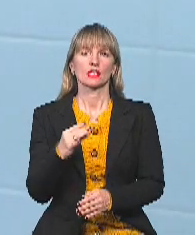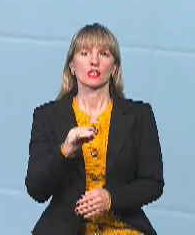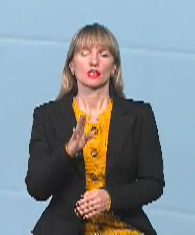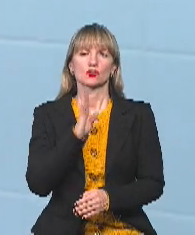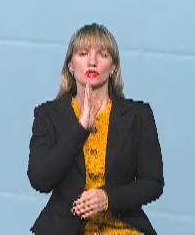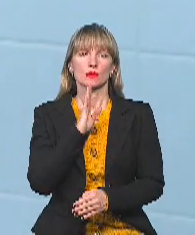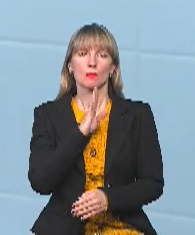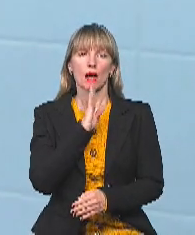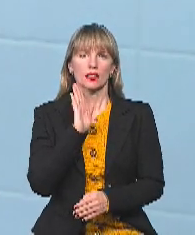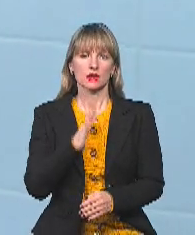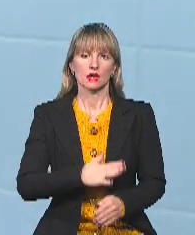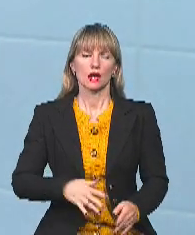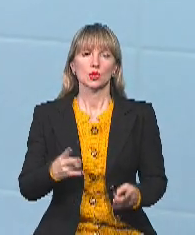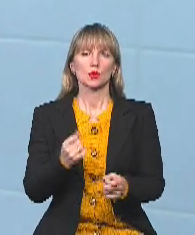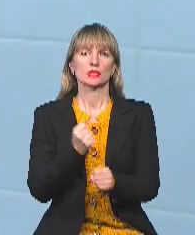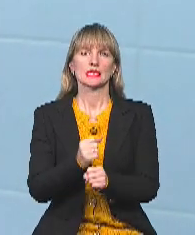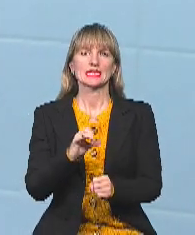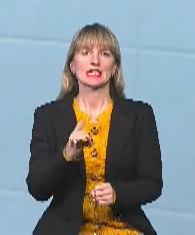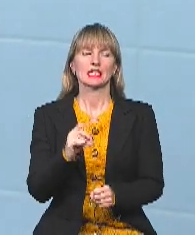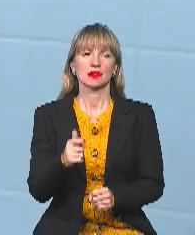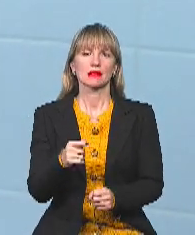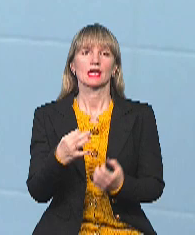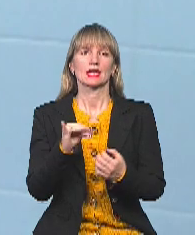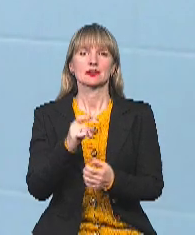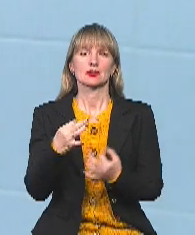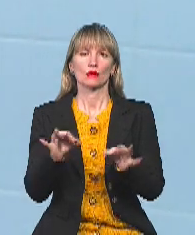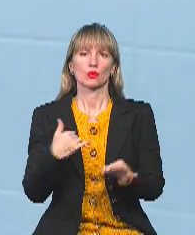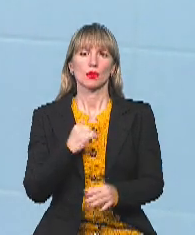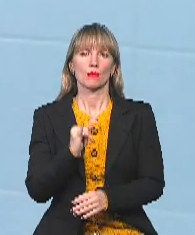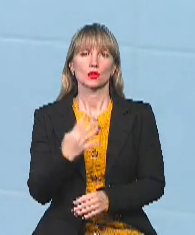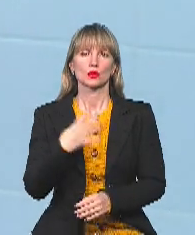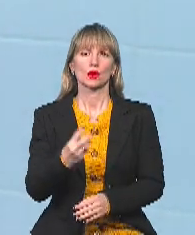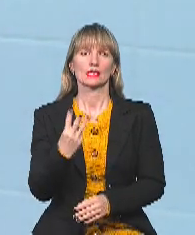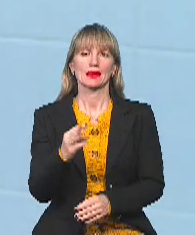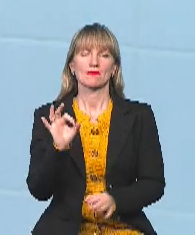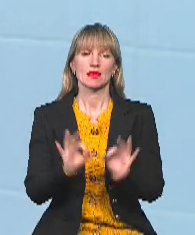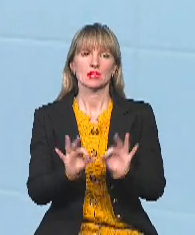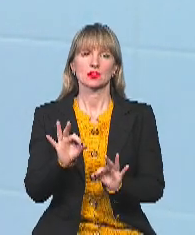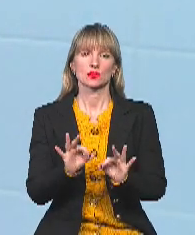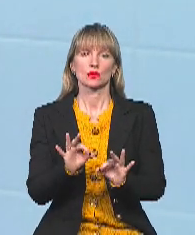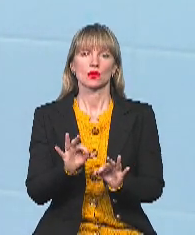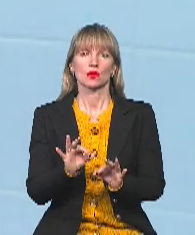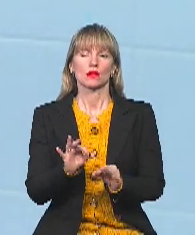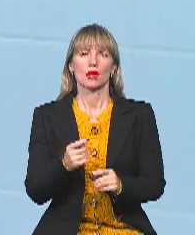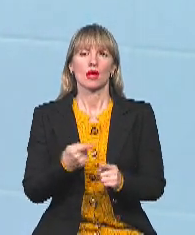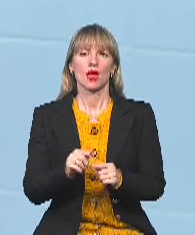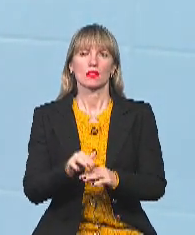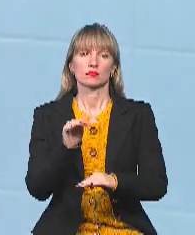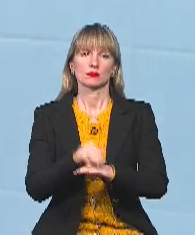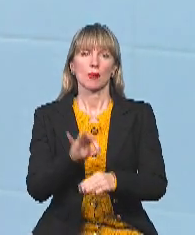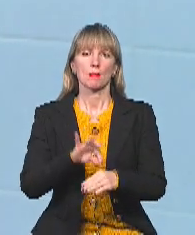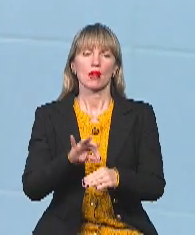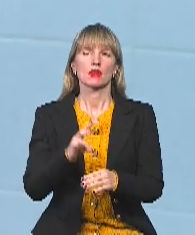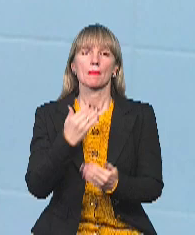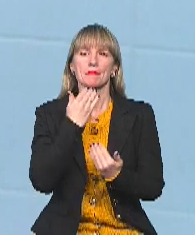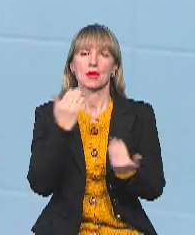матки. Треба скринінг робити сімейним лікарям. Із доступністю у нас погано. 43% – це виявлення хвороби на останніх стадіях.